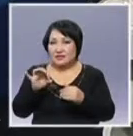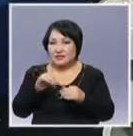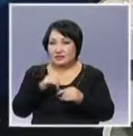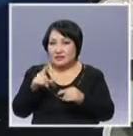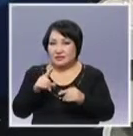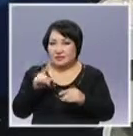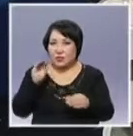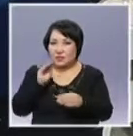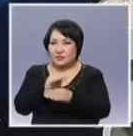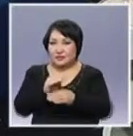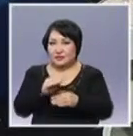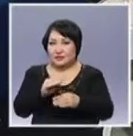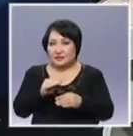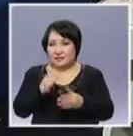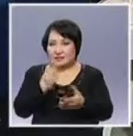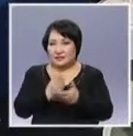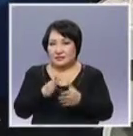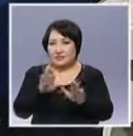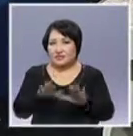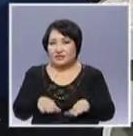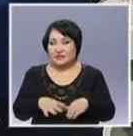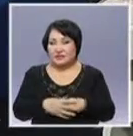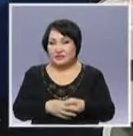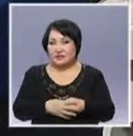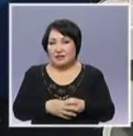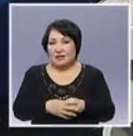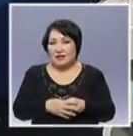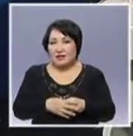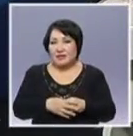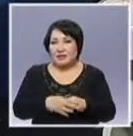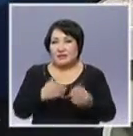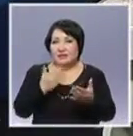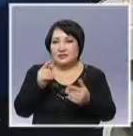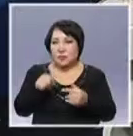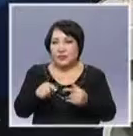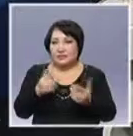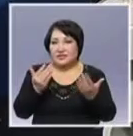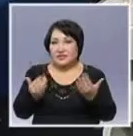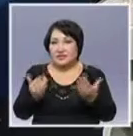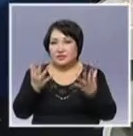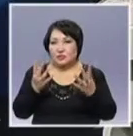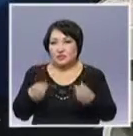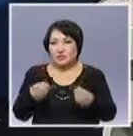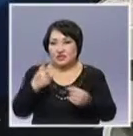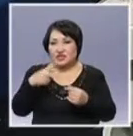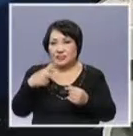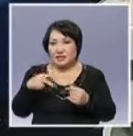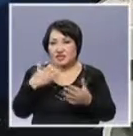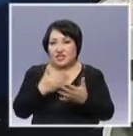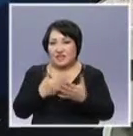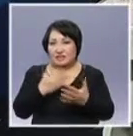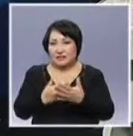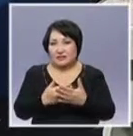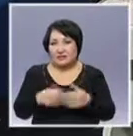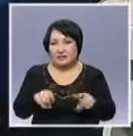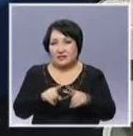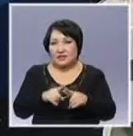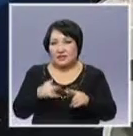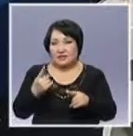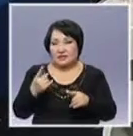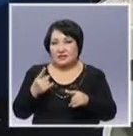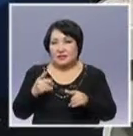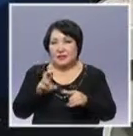қосып сатқан. Соған мысалы біз қазіргі күні 20 шақты сондай